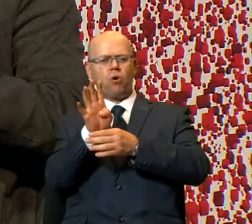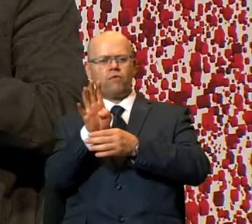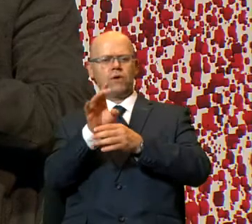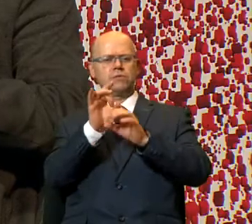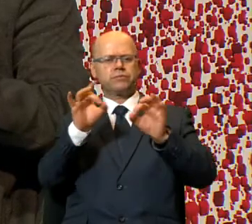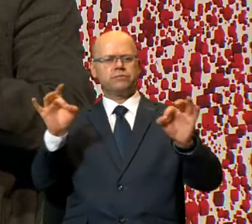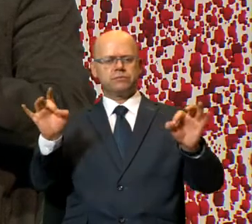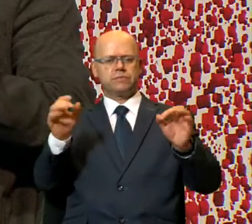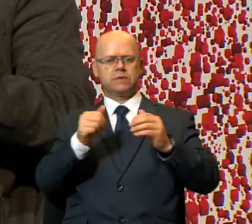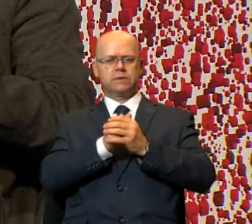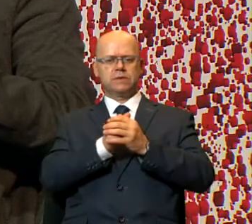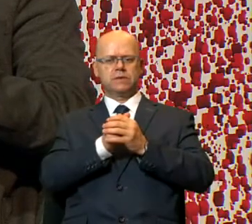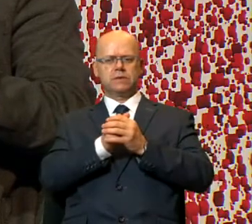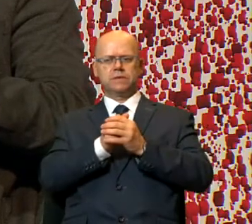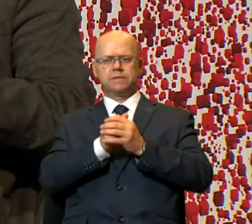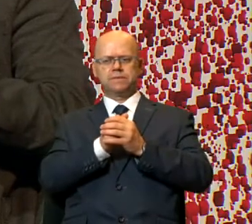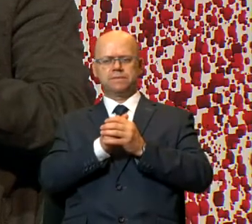koronawirusa,